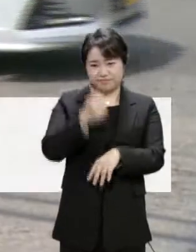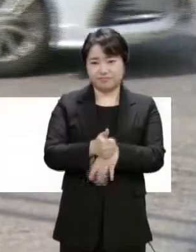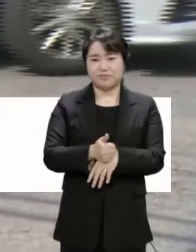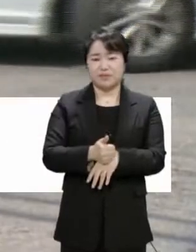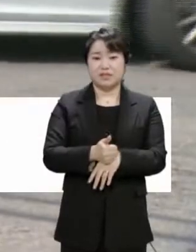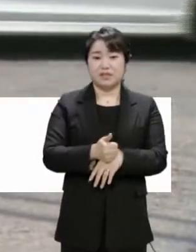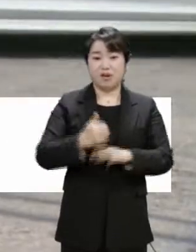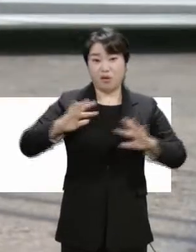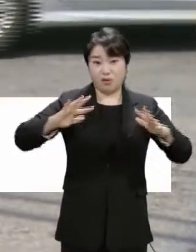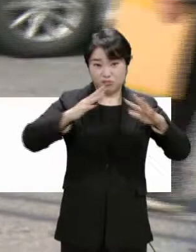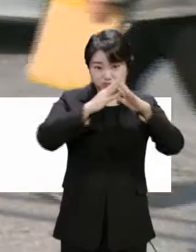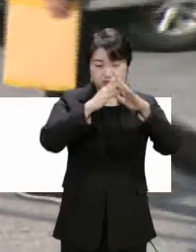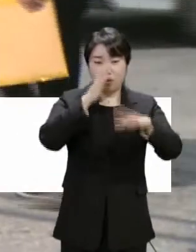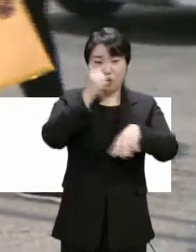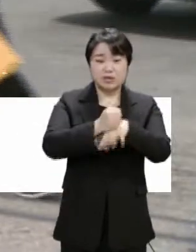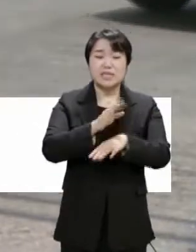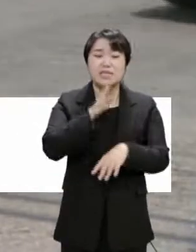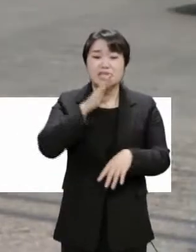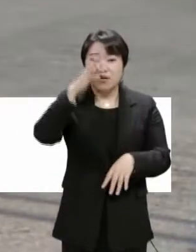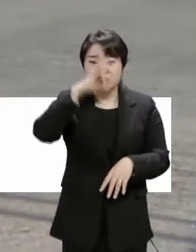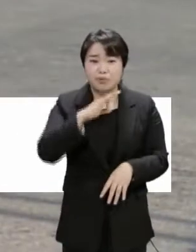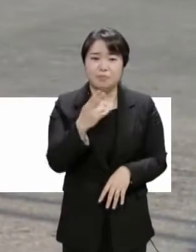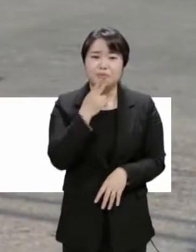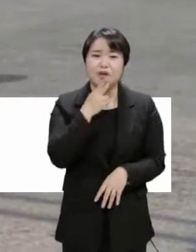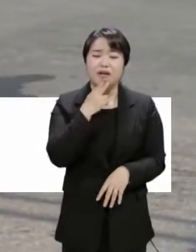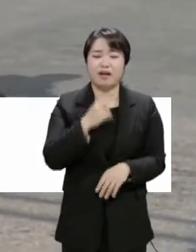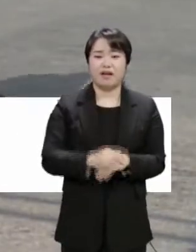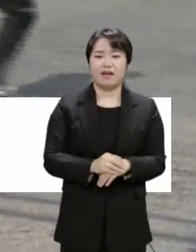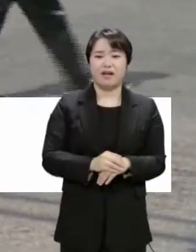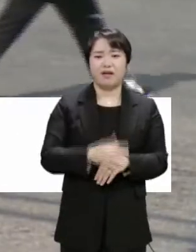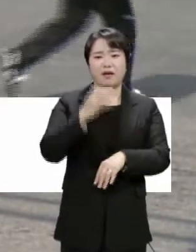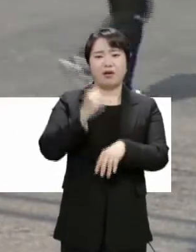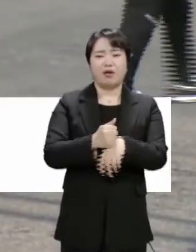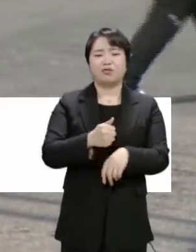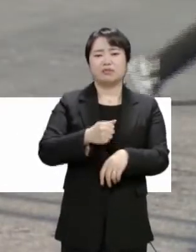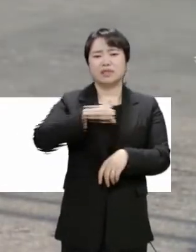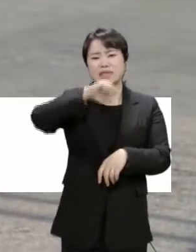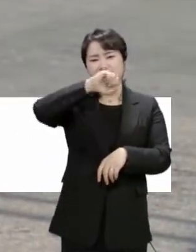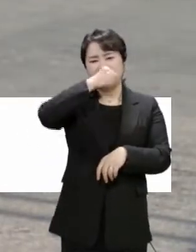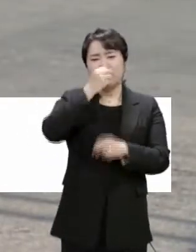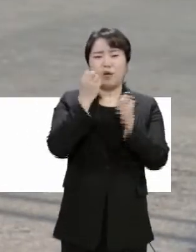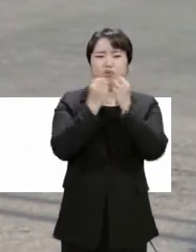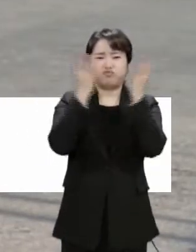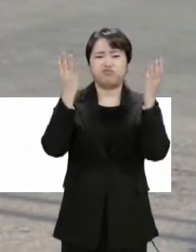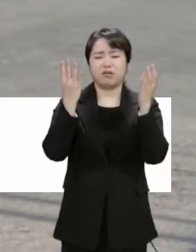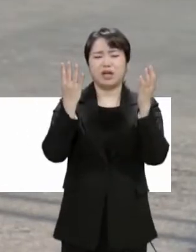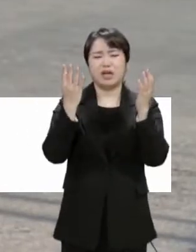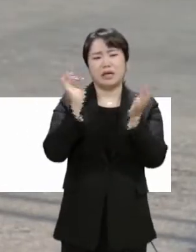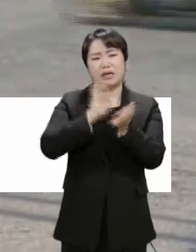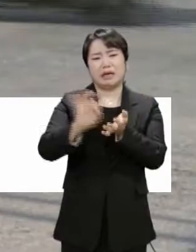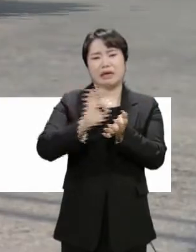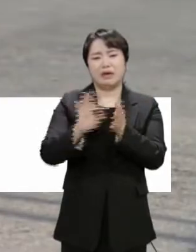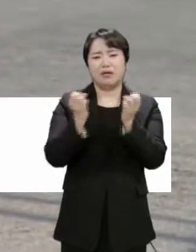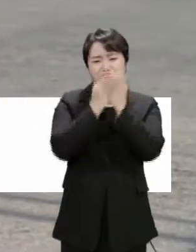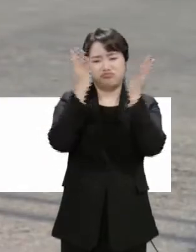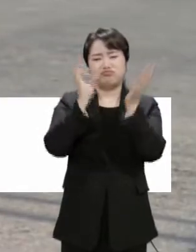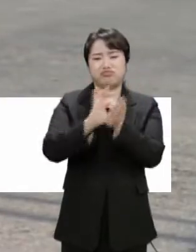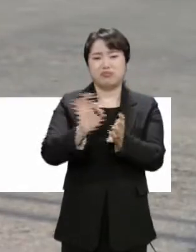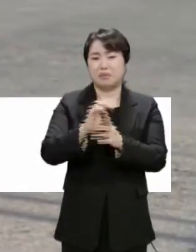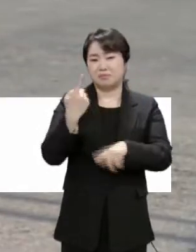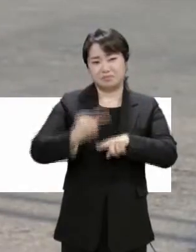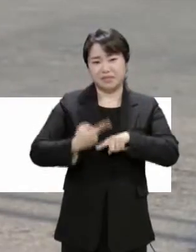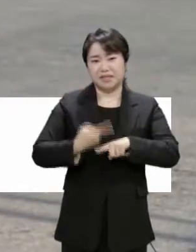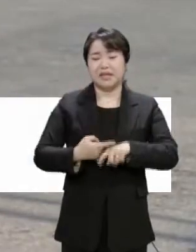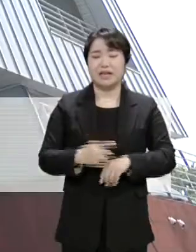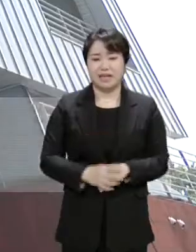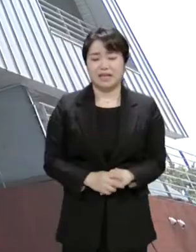지어서 이 실효성이 없다. 이런 쪽으로 돈만 그냥 그 이 시 저기 예산만 여기다 낭비를 한 것